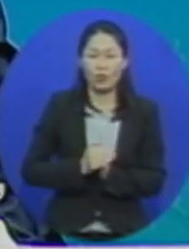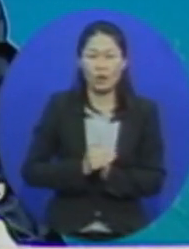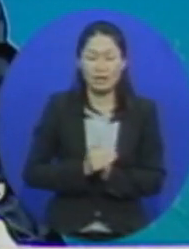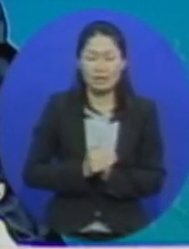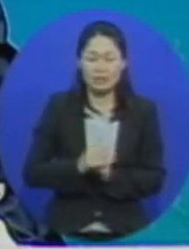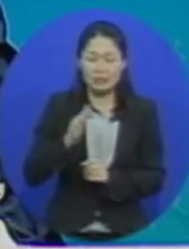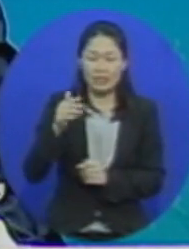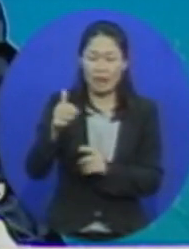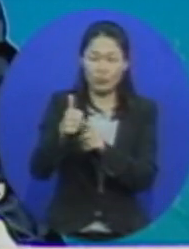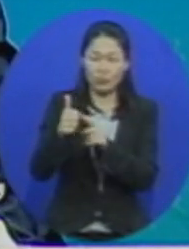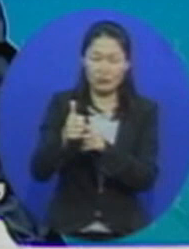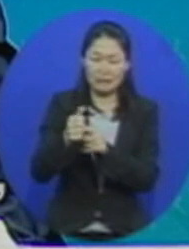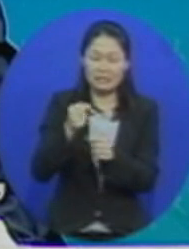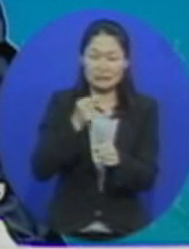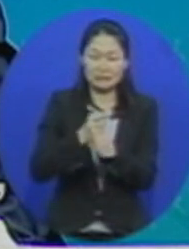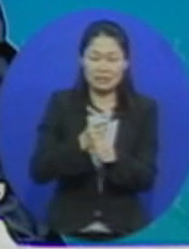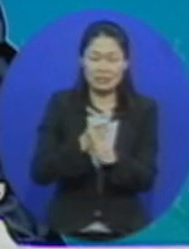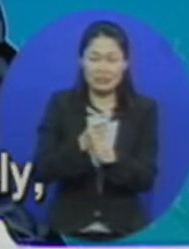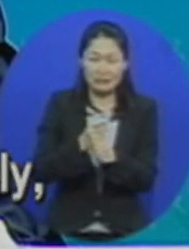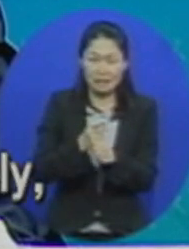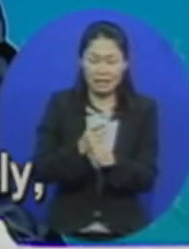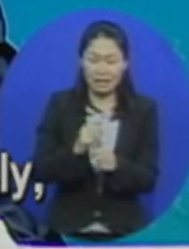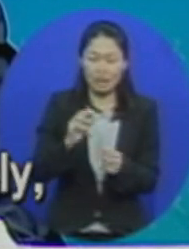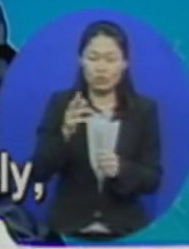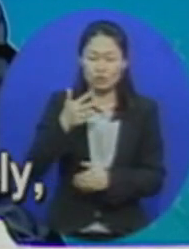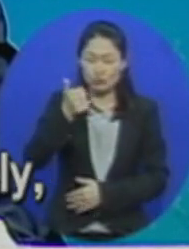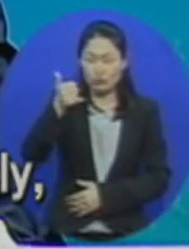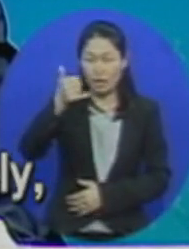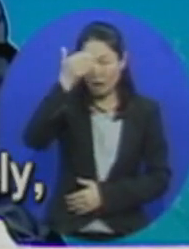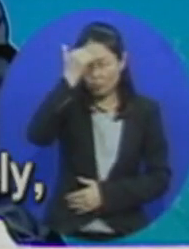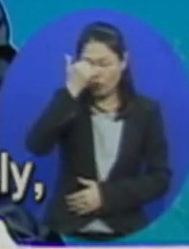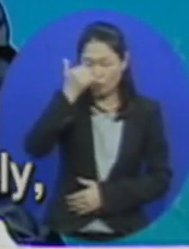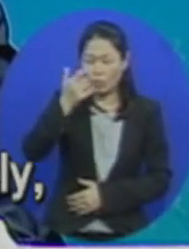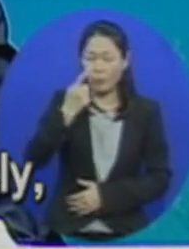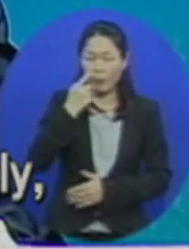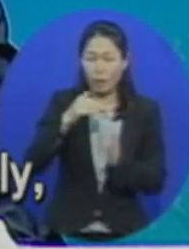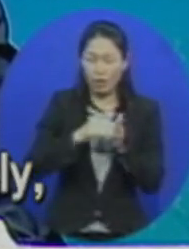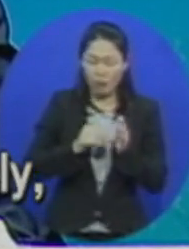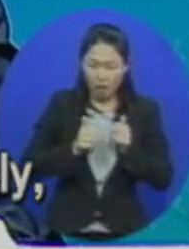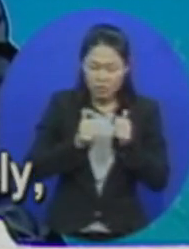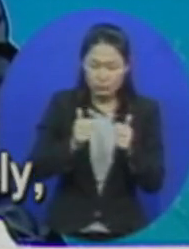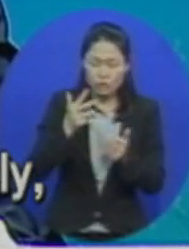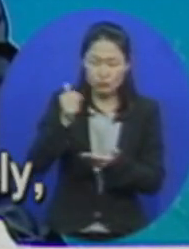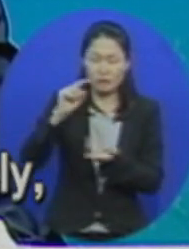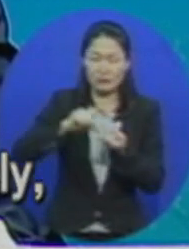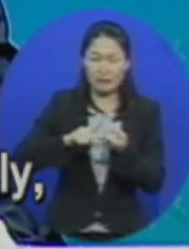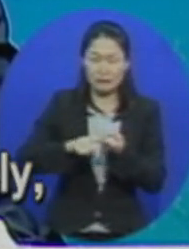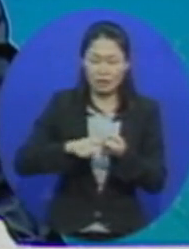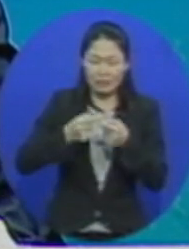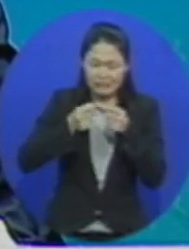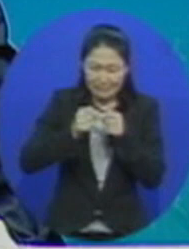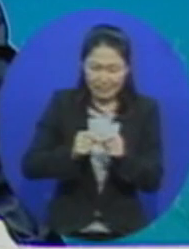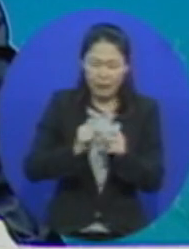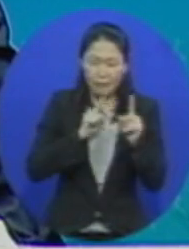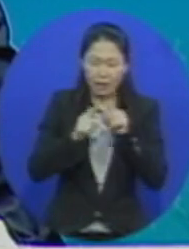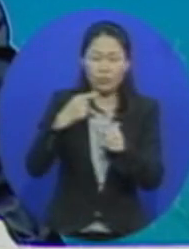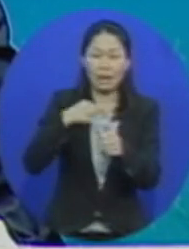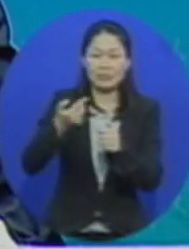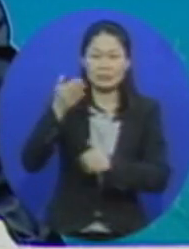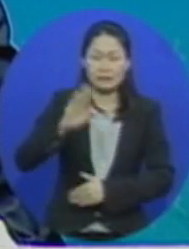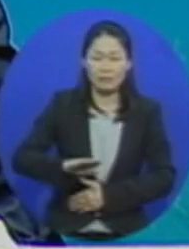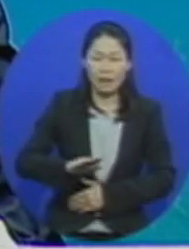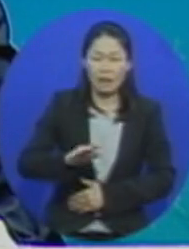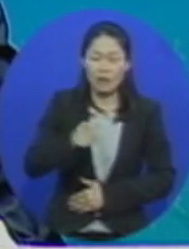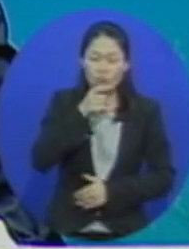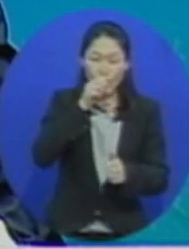일찍이 주의 도를 배워 열심으로 예수에 관한 것을 자세히 말하며 가르치나 요한의 세례